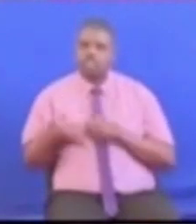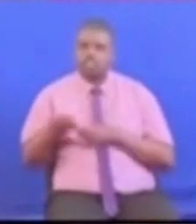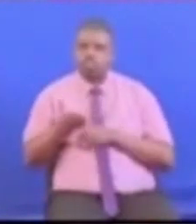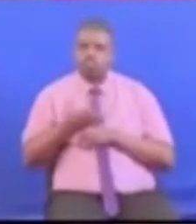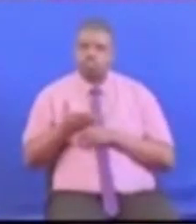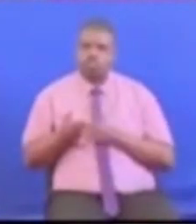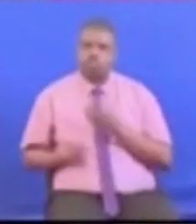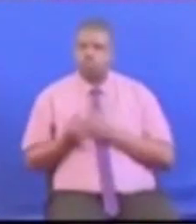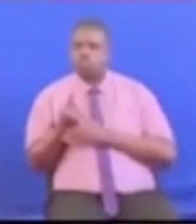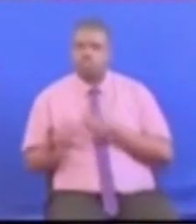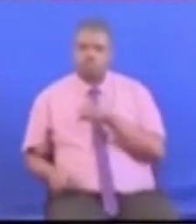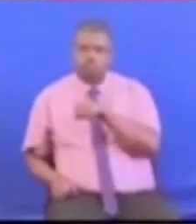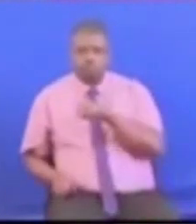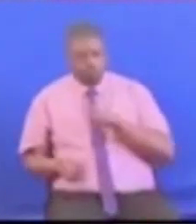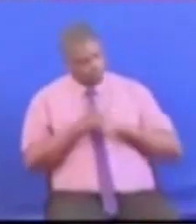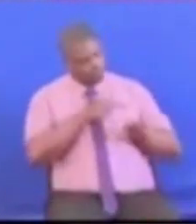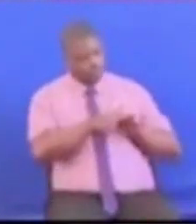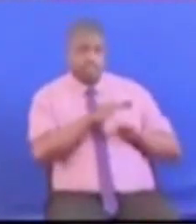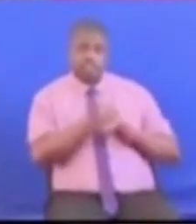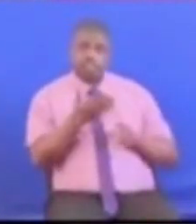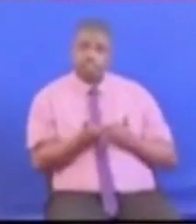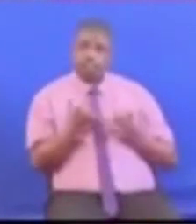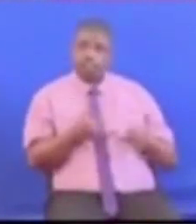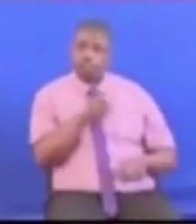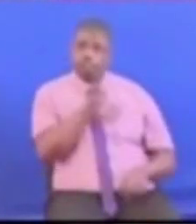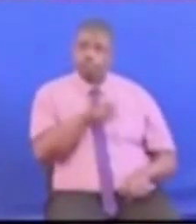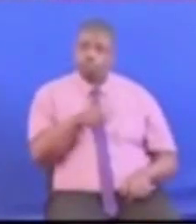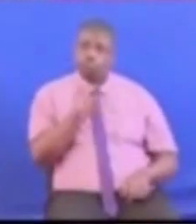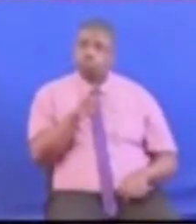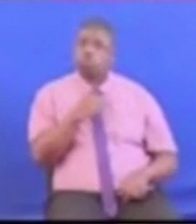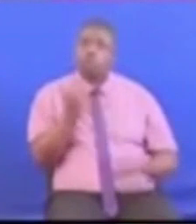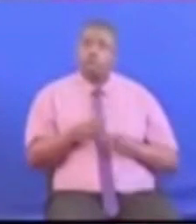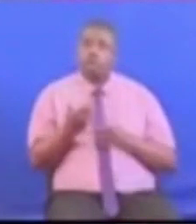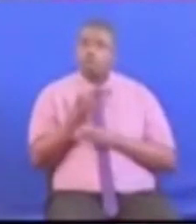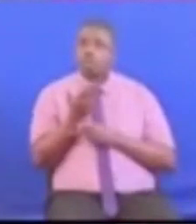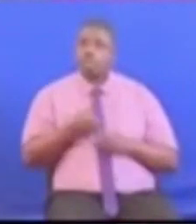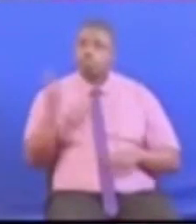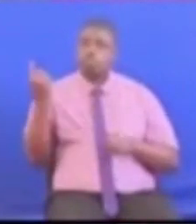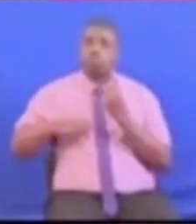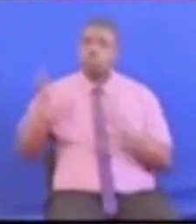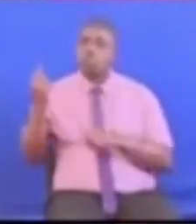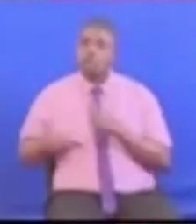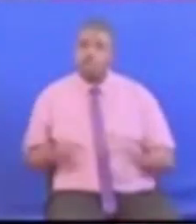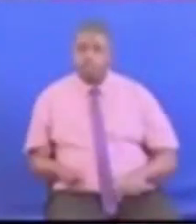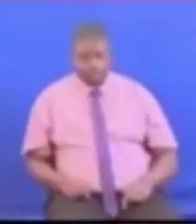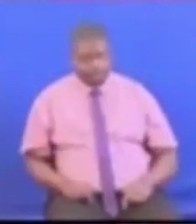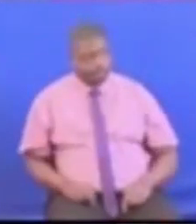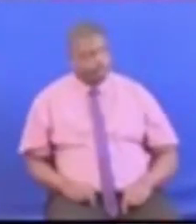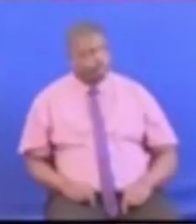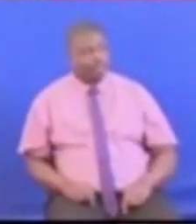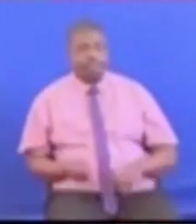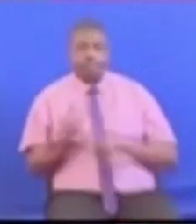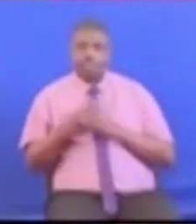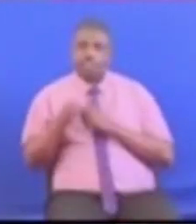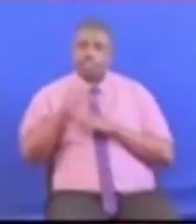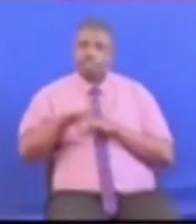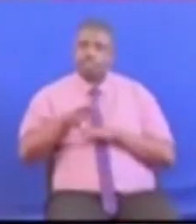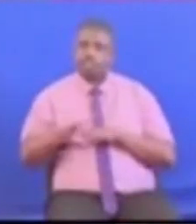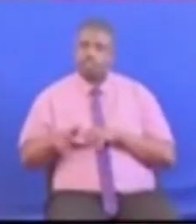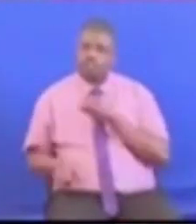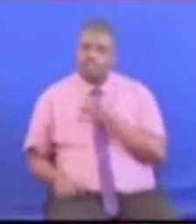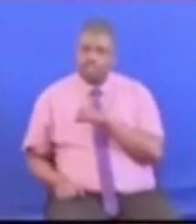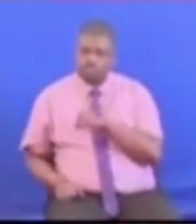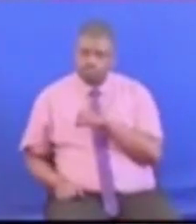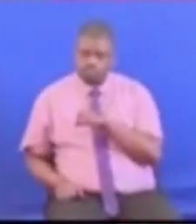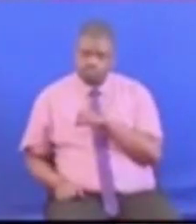matukio walioeleza kuwa yalisababisha watu kuuawa na wengine kujeruhiwa. Katika maelezo hayo walidai